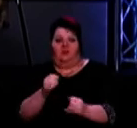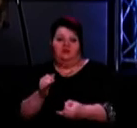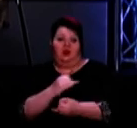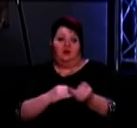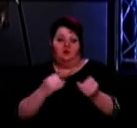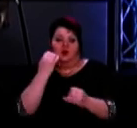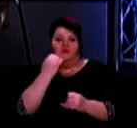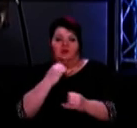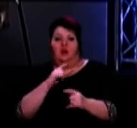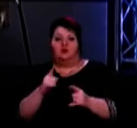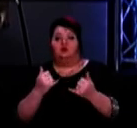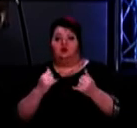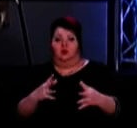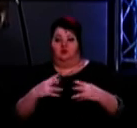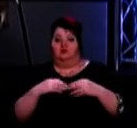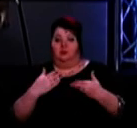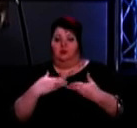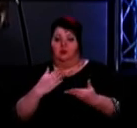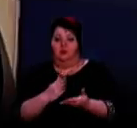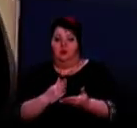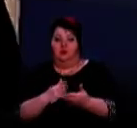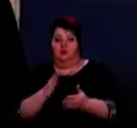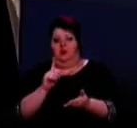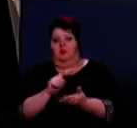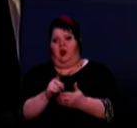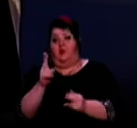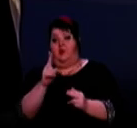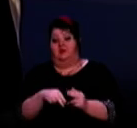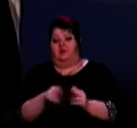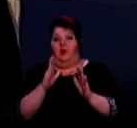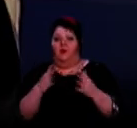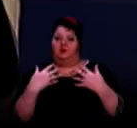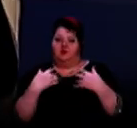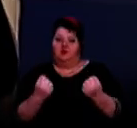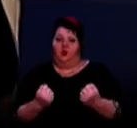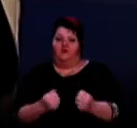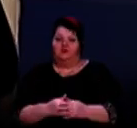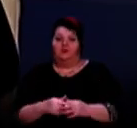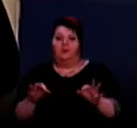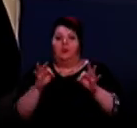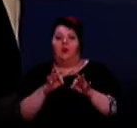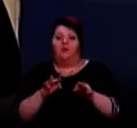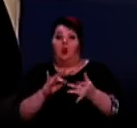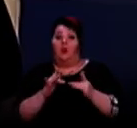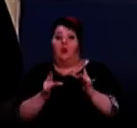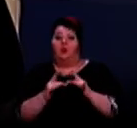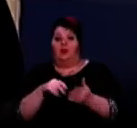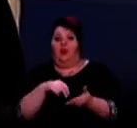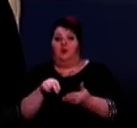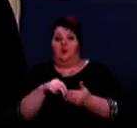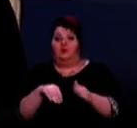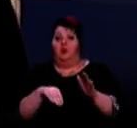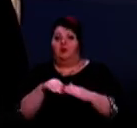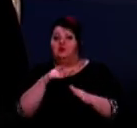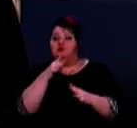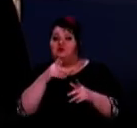що сьогодні були з нами. На цьому маємо завершувати. Дякую, будьте здорові. Про онлайн-покупки під час карантину говорили з